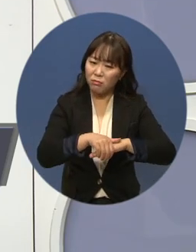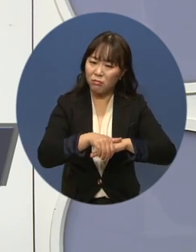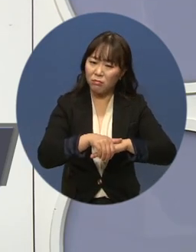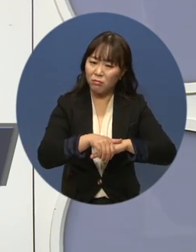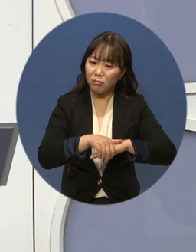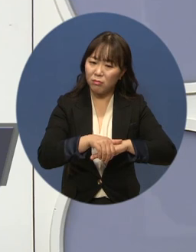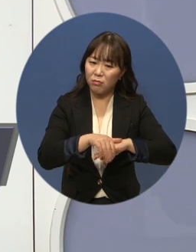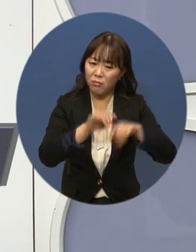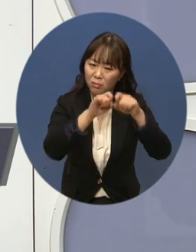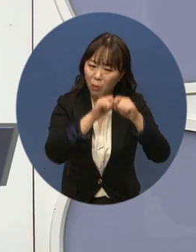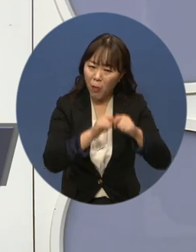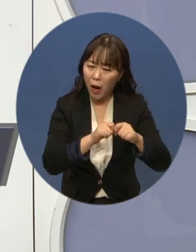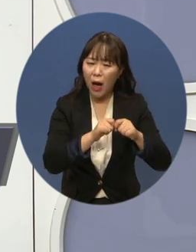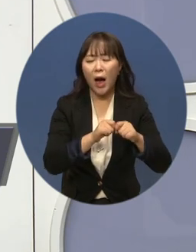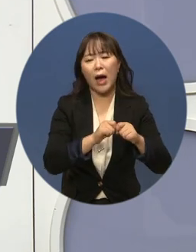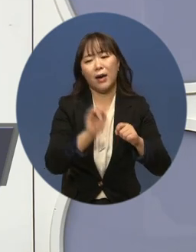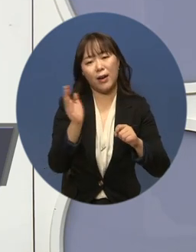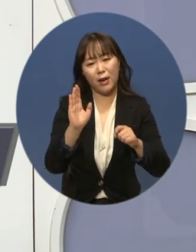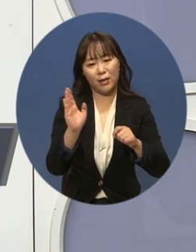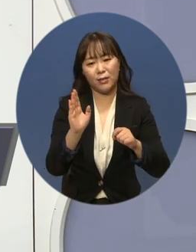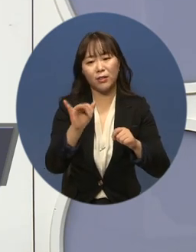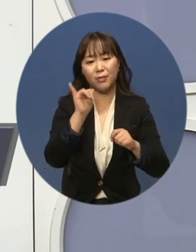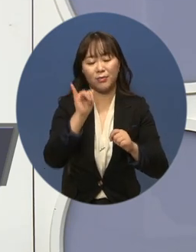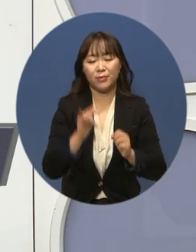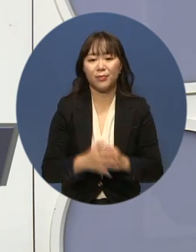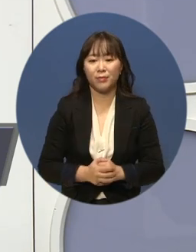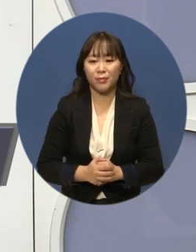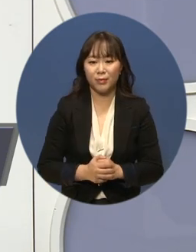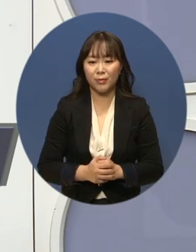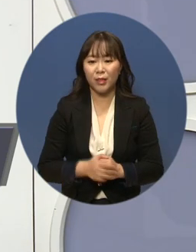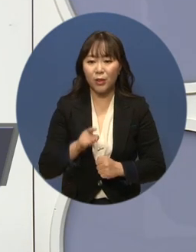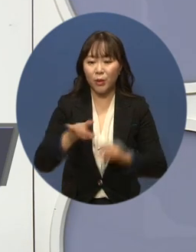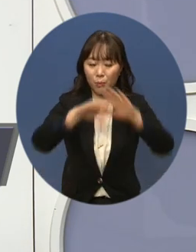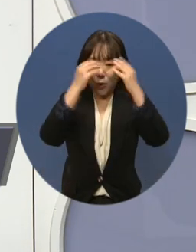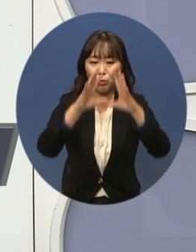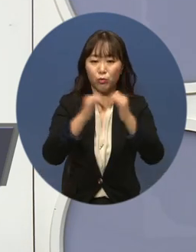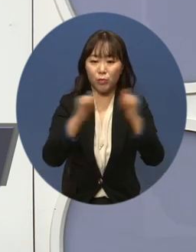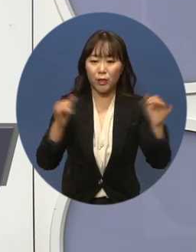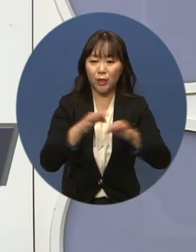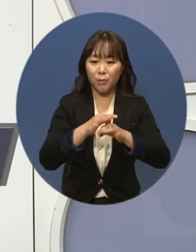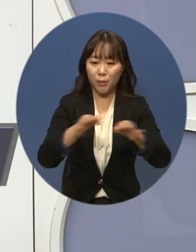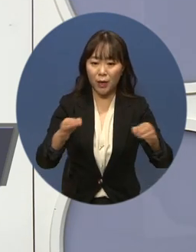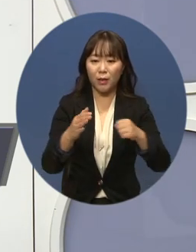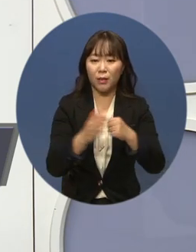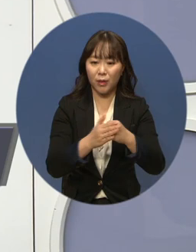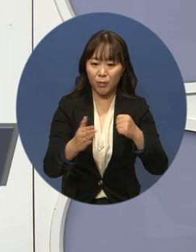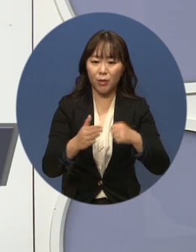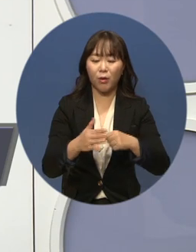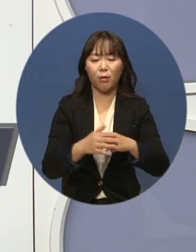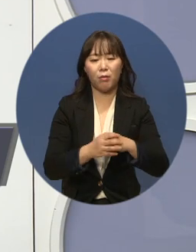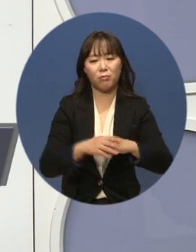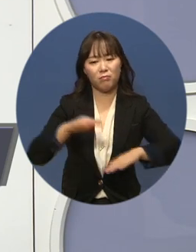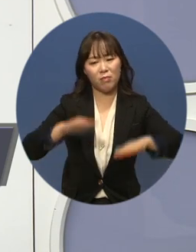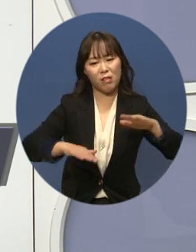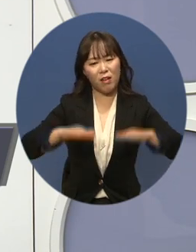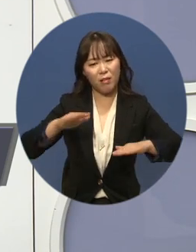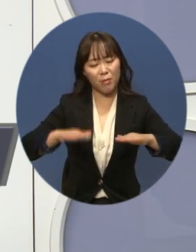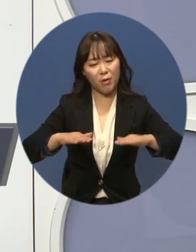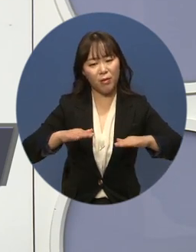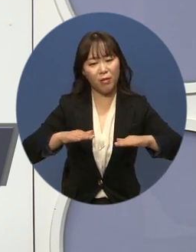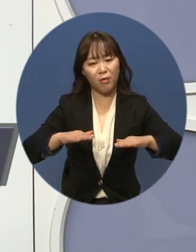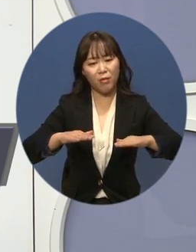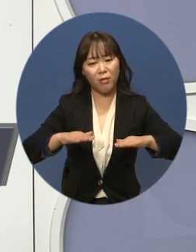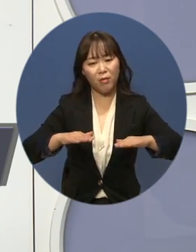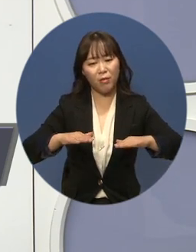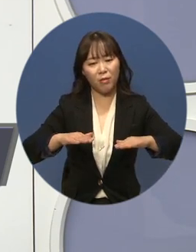설계에 좀 정교하지 않은 이런 점들이 있고 이거는 이제 전 국민에게 다 주니까 오히려 불평등 해소를